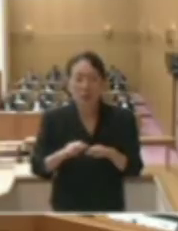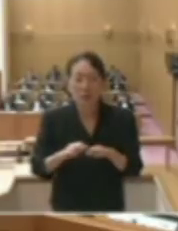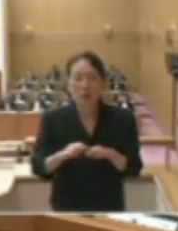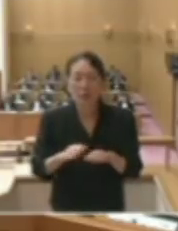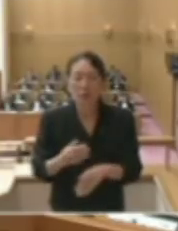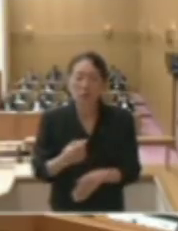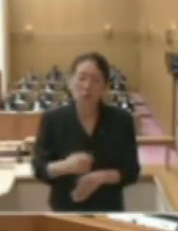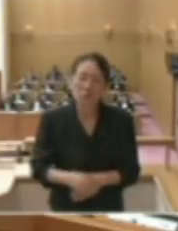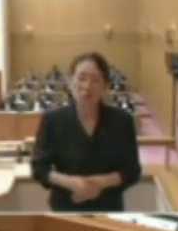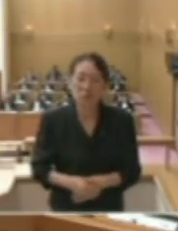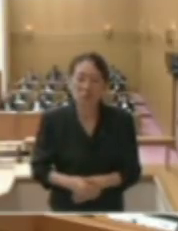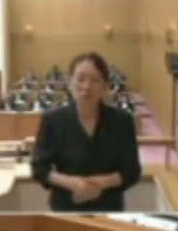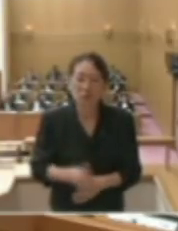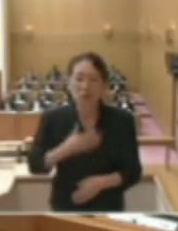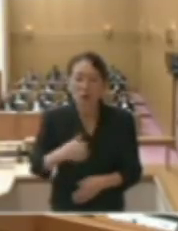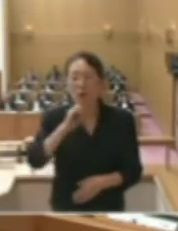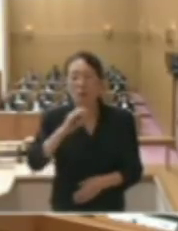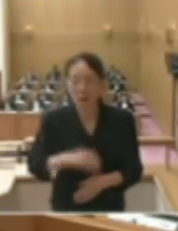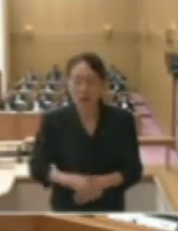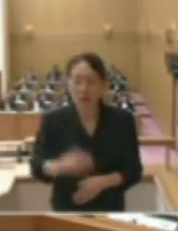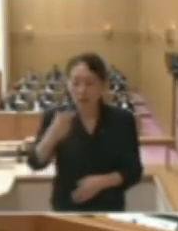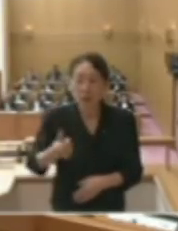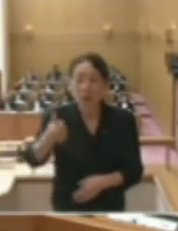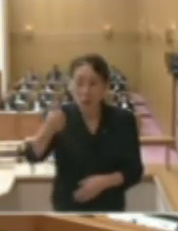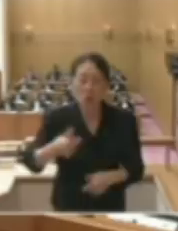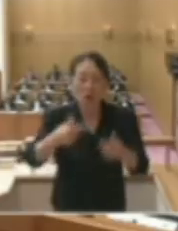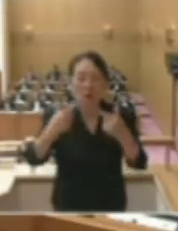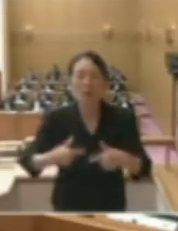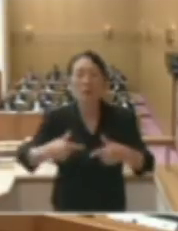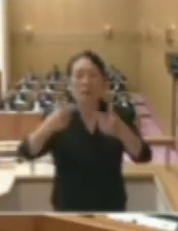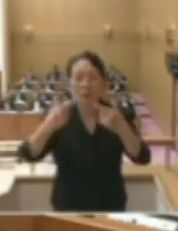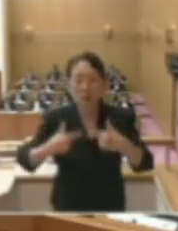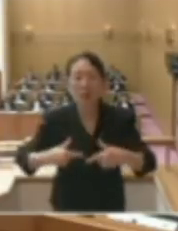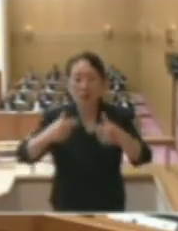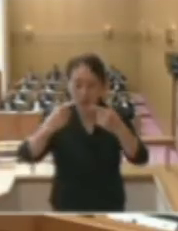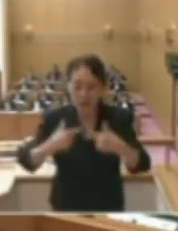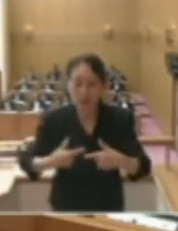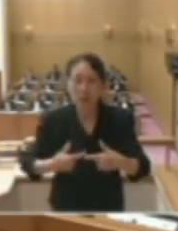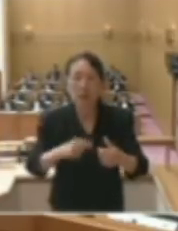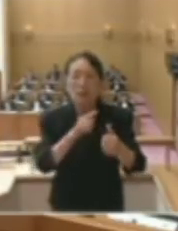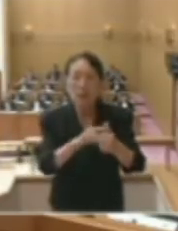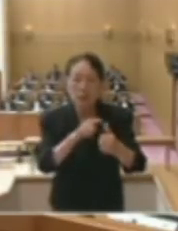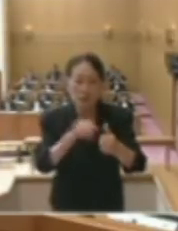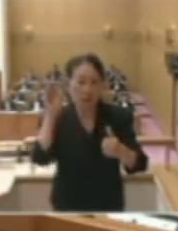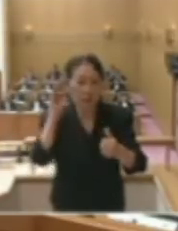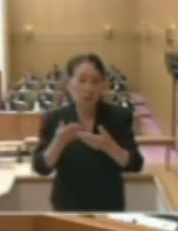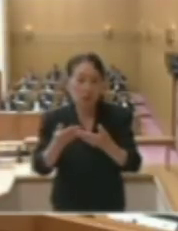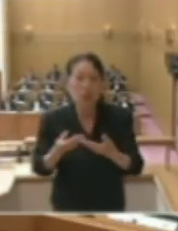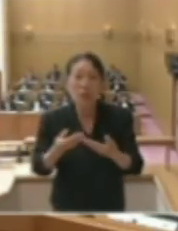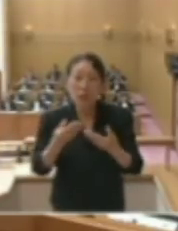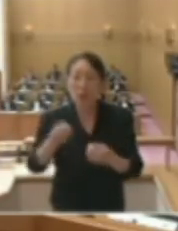元します。今、市長は毎日毎日って言われました。私はそれを今